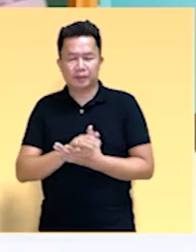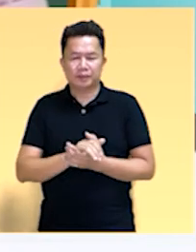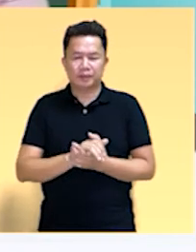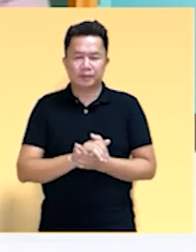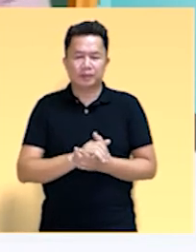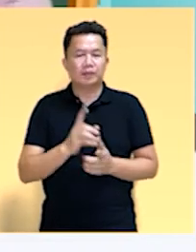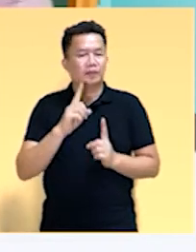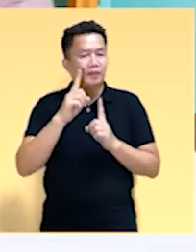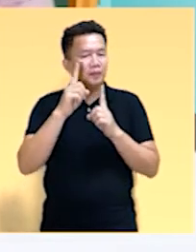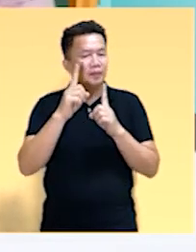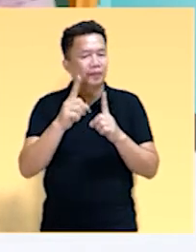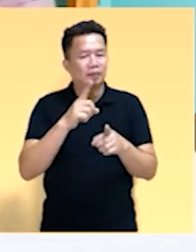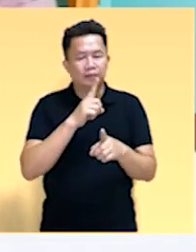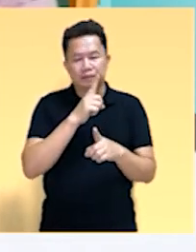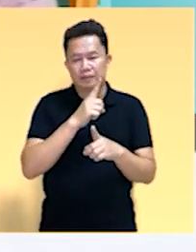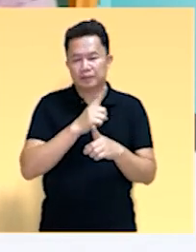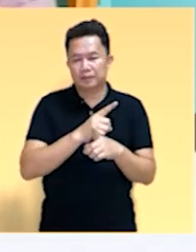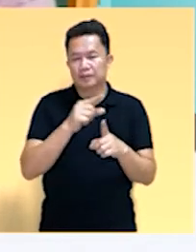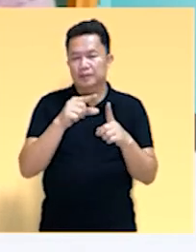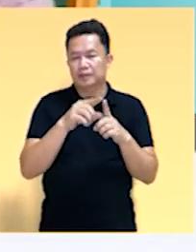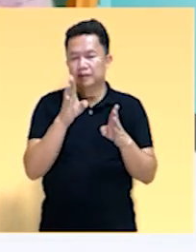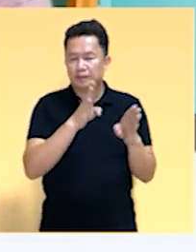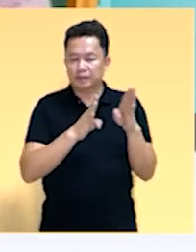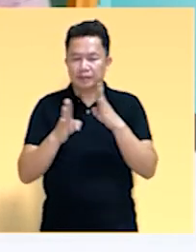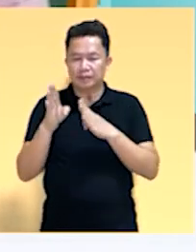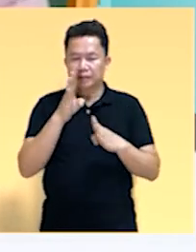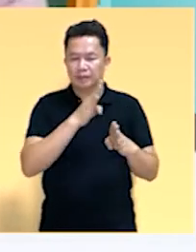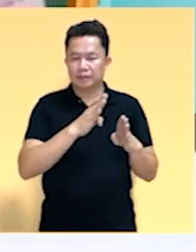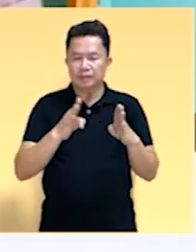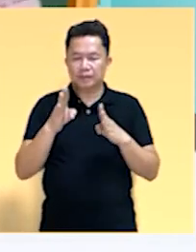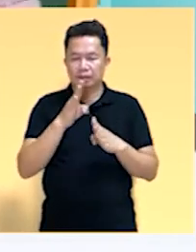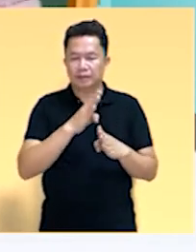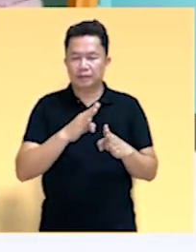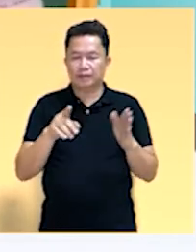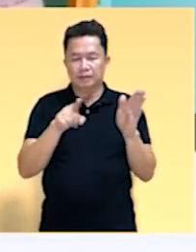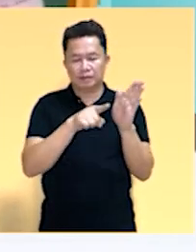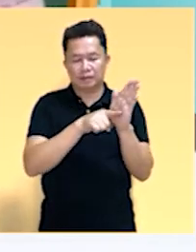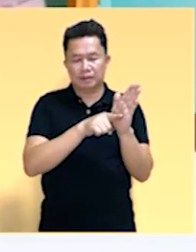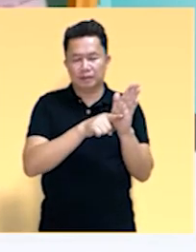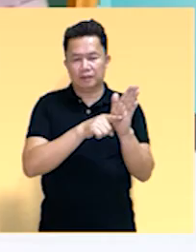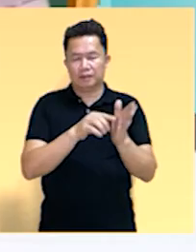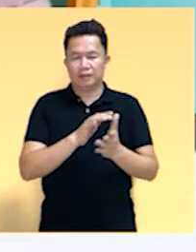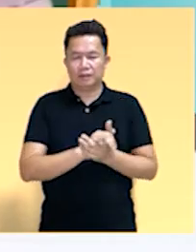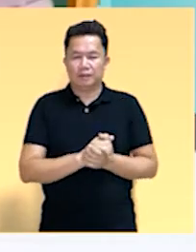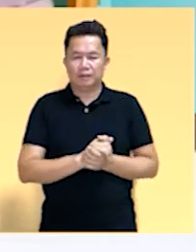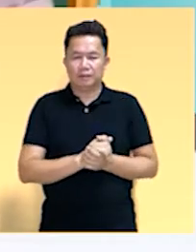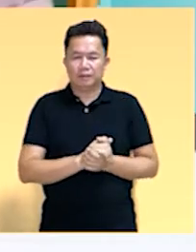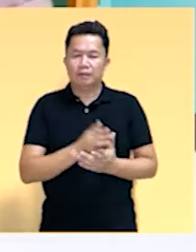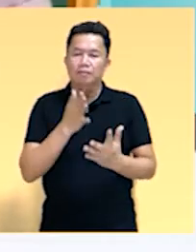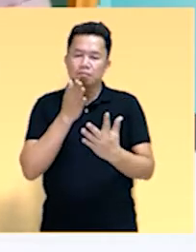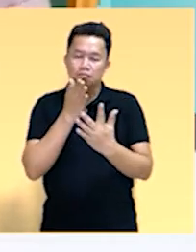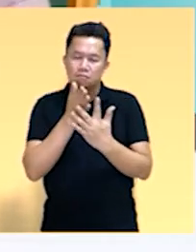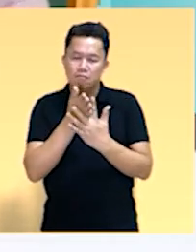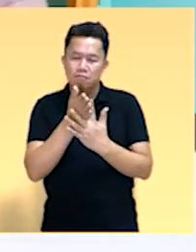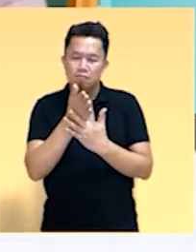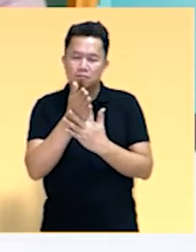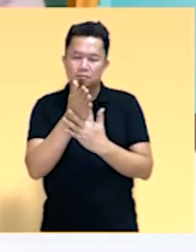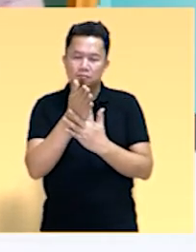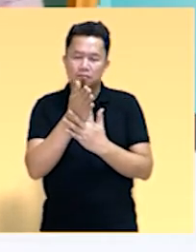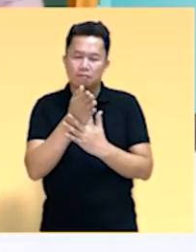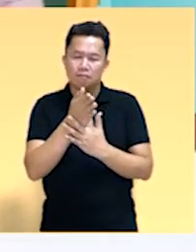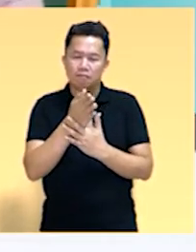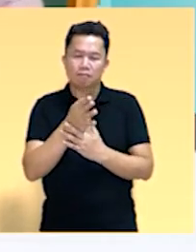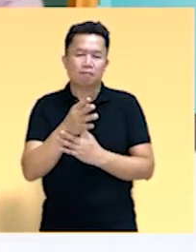ninyo! Nasagot nyo ng tama ang word problem involving subtraction sa